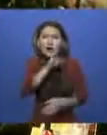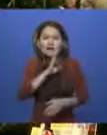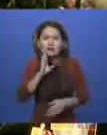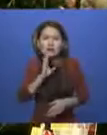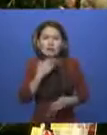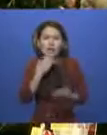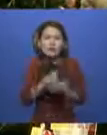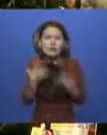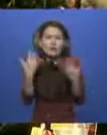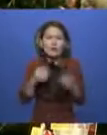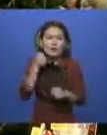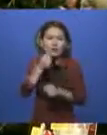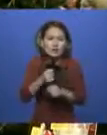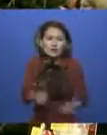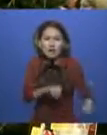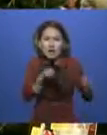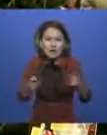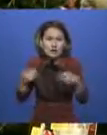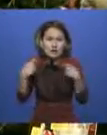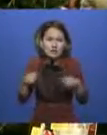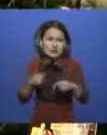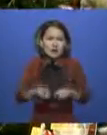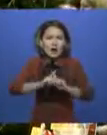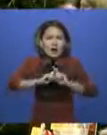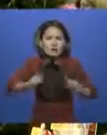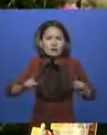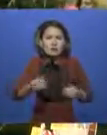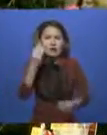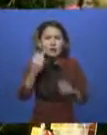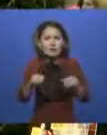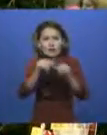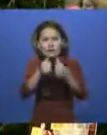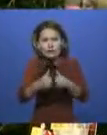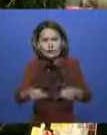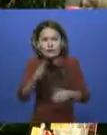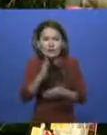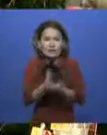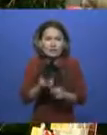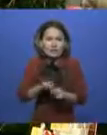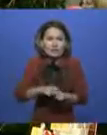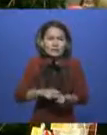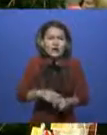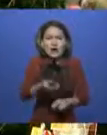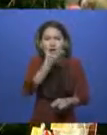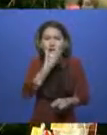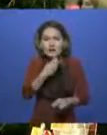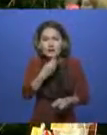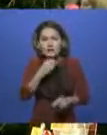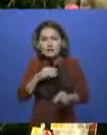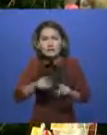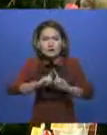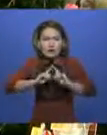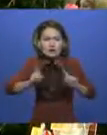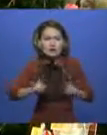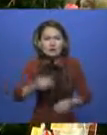дүниені жанын салып шын ықыласпен жасайды. Әр бұйымның өзіндік ерекшелігі бар, бір-бірін қайталамайды. Сол себепті мұндай эксклюзивті дүниелердің бар екенін